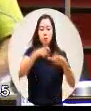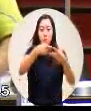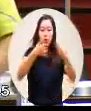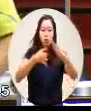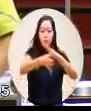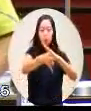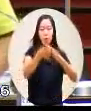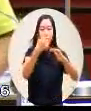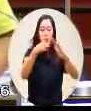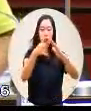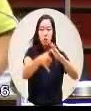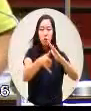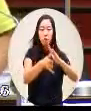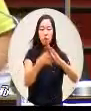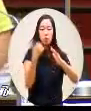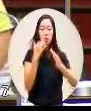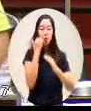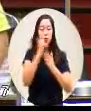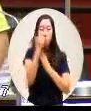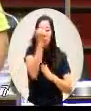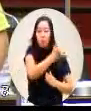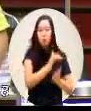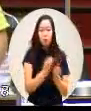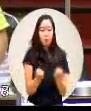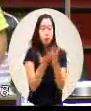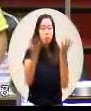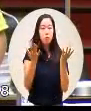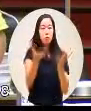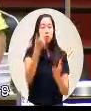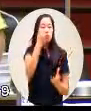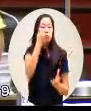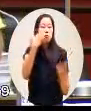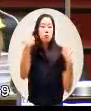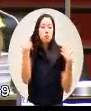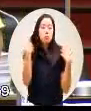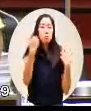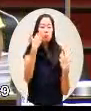啊，万一发生问题。谁负得起责